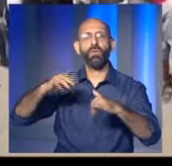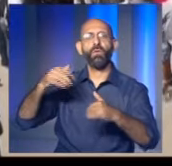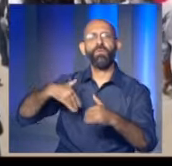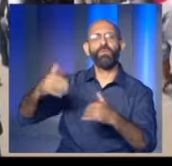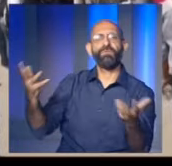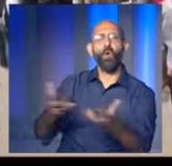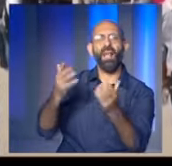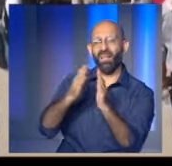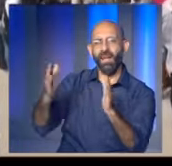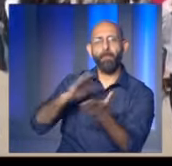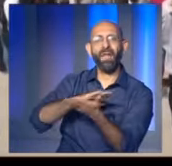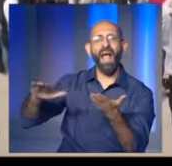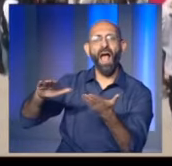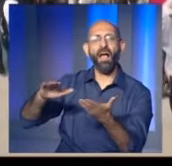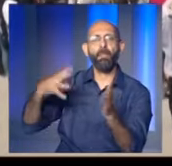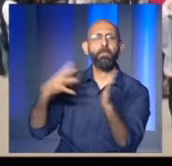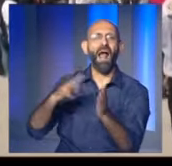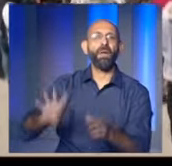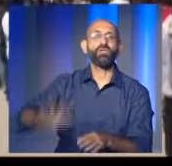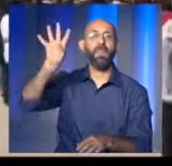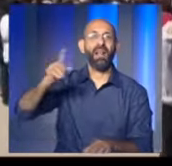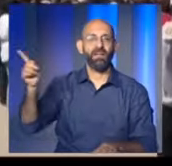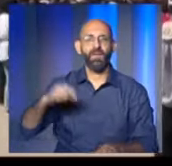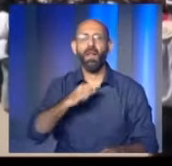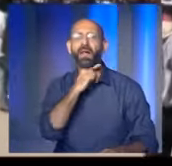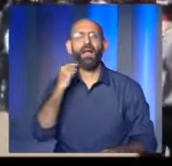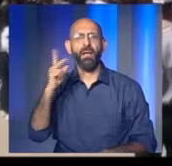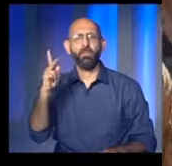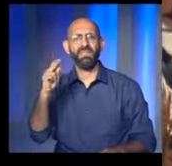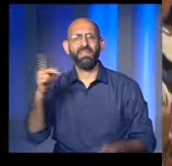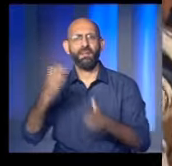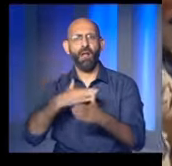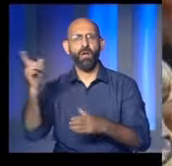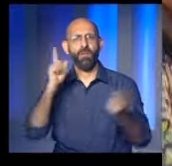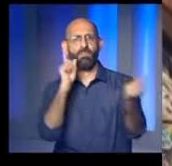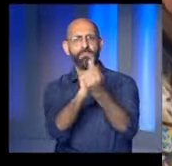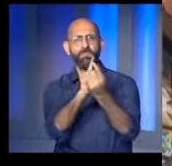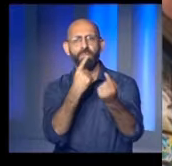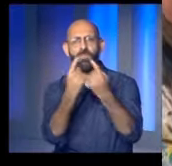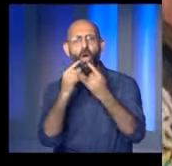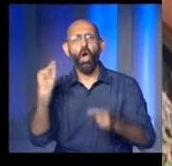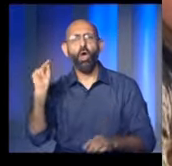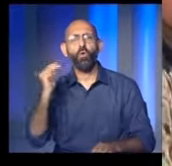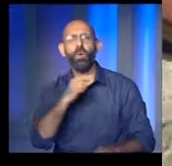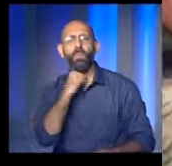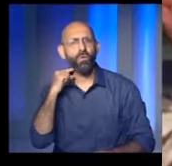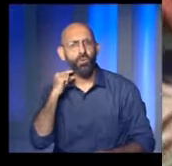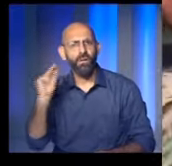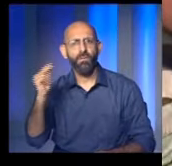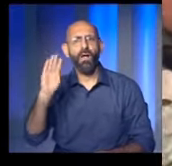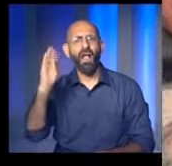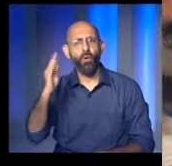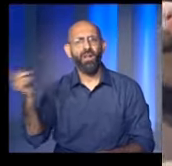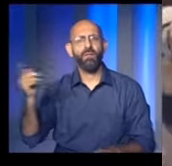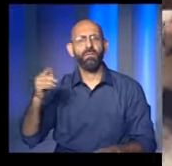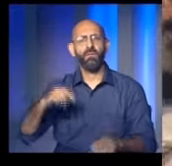طريق المعلقة الفاكهة في البقاع الشمالي. وزار الراعي وقائد الجيش والوفد المرافق كنيسة مارلياس للروم الملكيين الكاثوليك